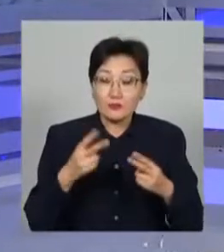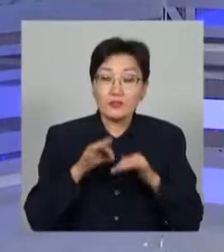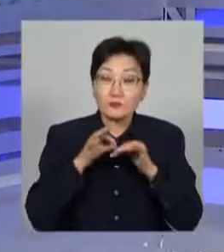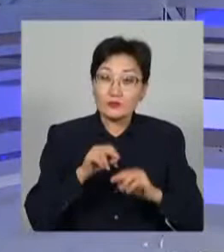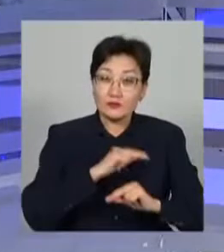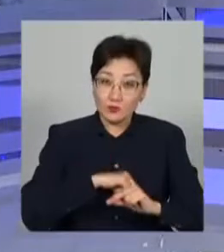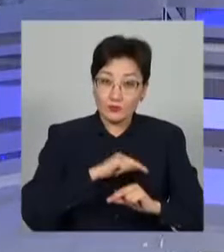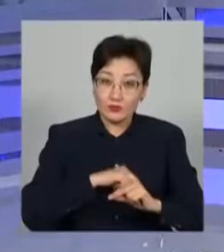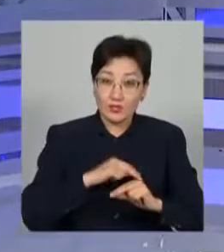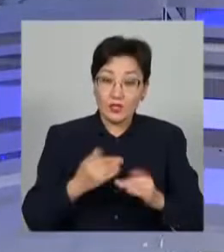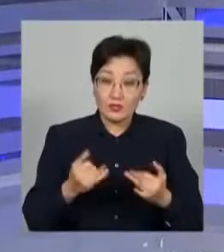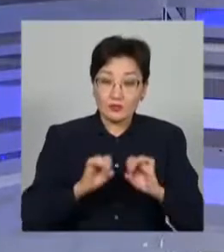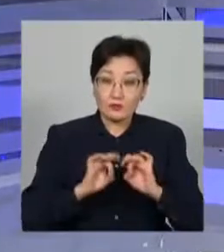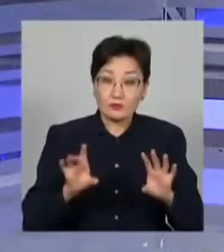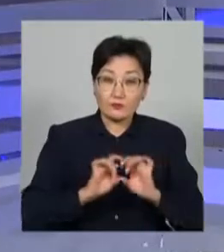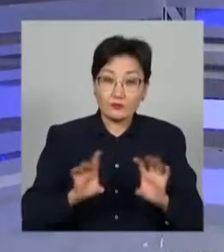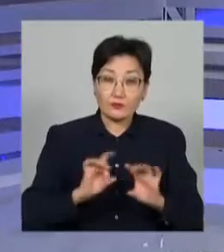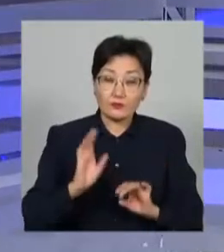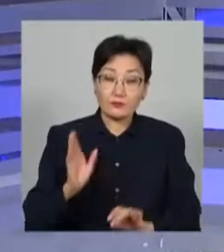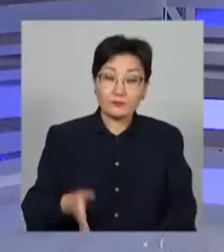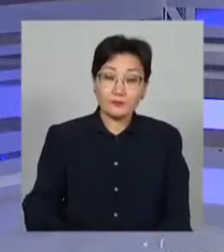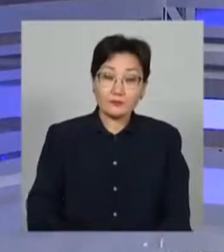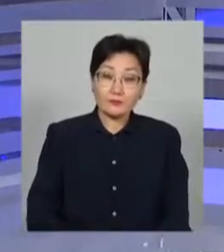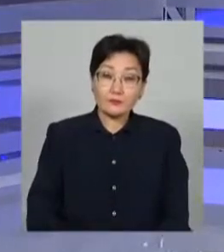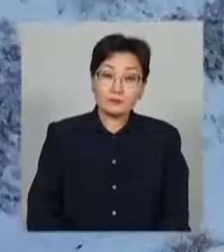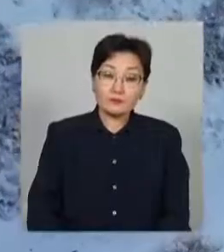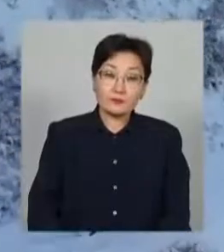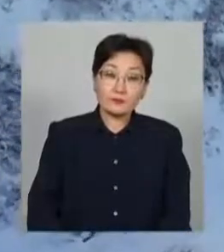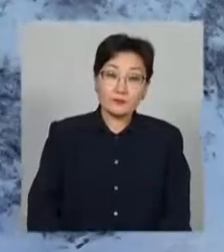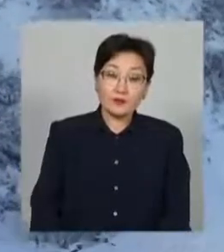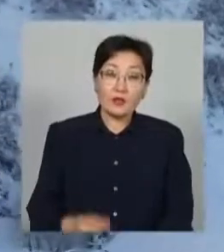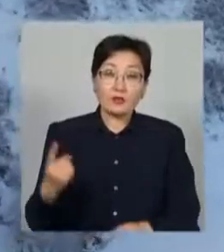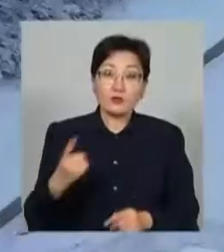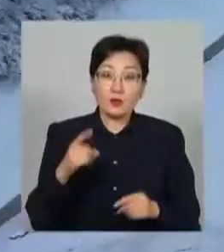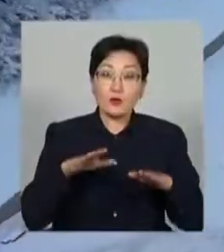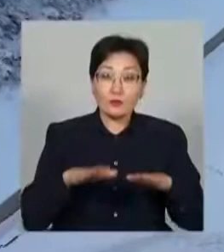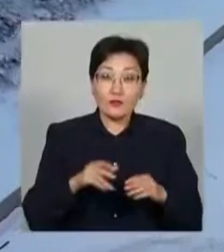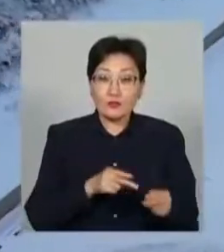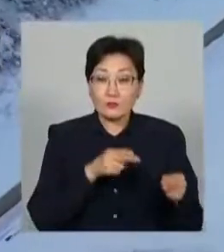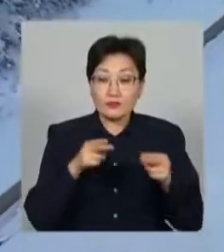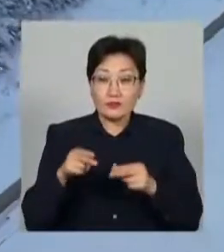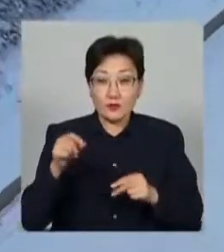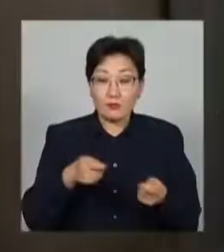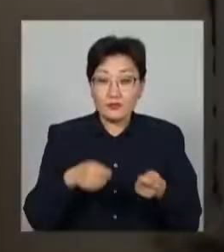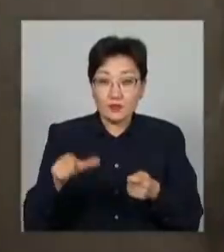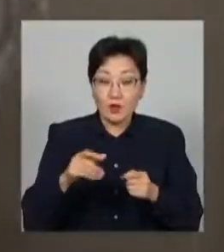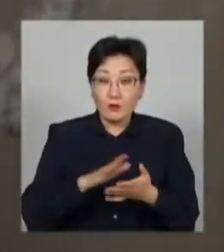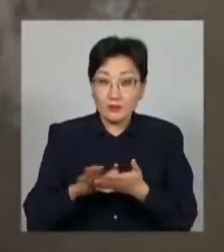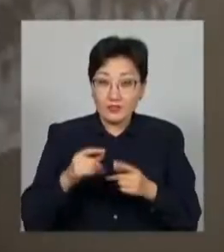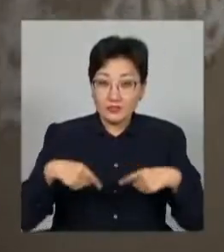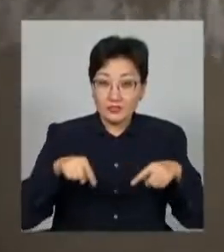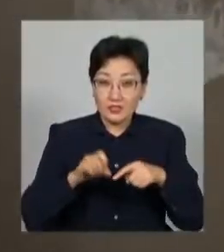проводимые работы. Айдана Нураш расскажет подробнее. Первый пункт назначения акима – фильтровальная станция